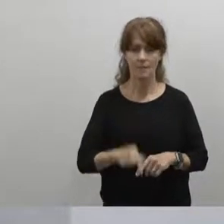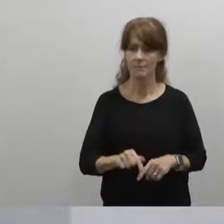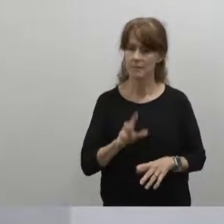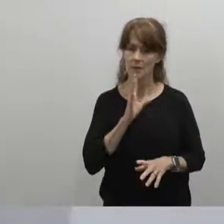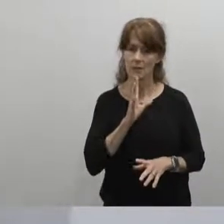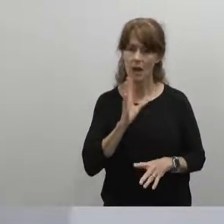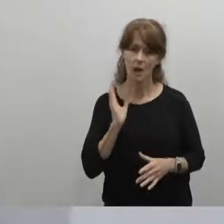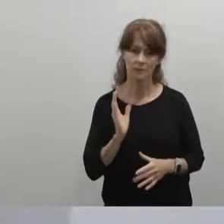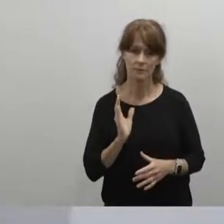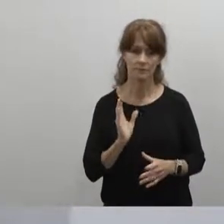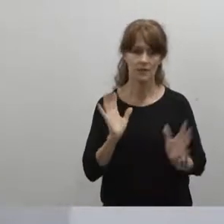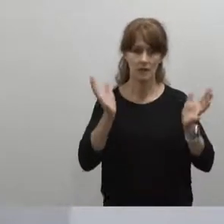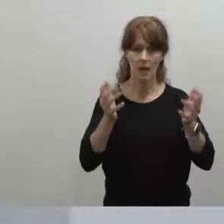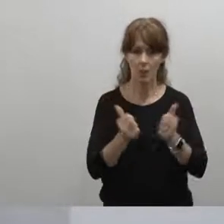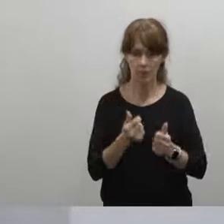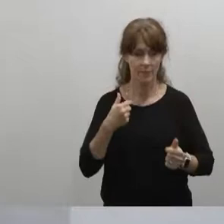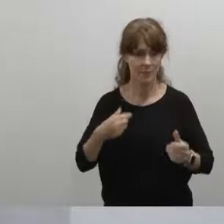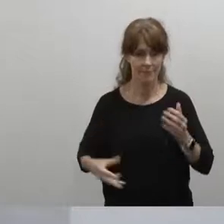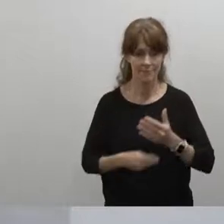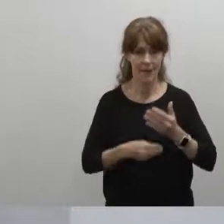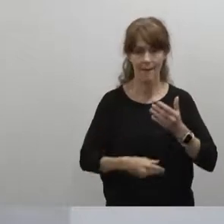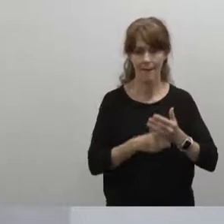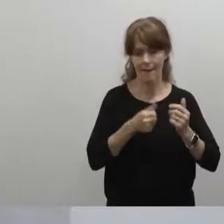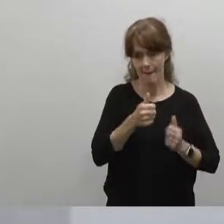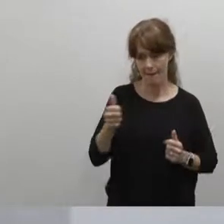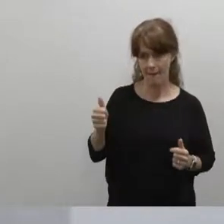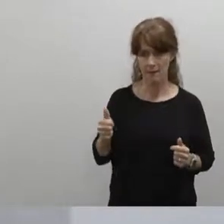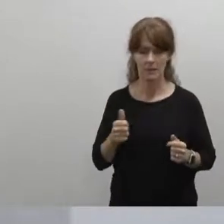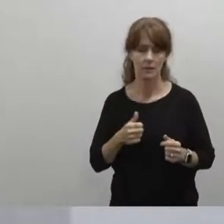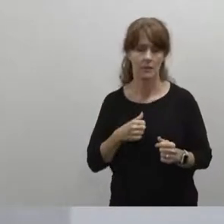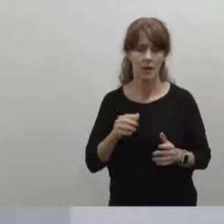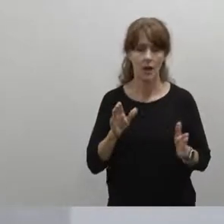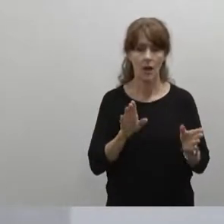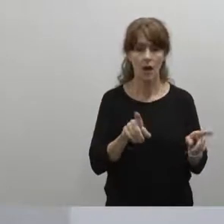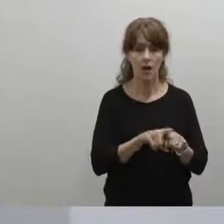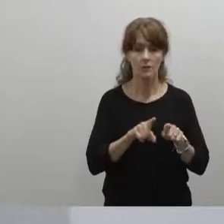rập bắt đầu chỉ bảo miền tặng can sầm chưa cả nhà cam ca sala riêng